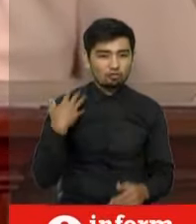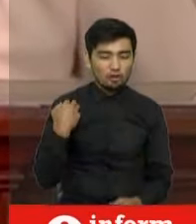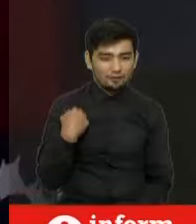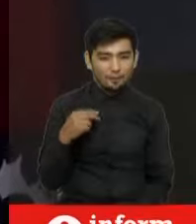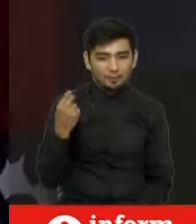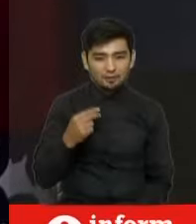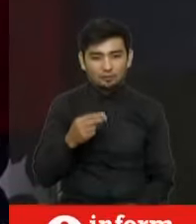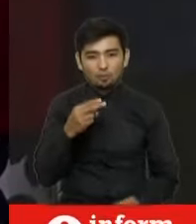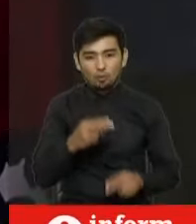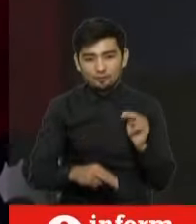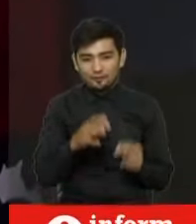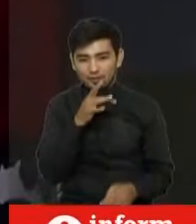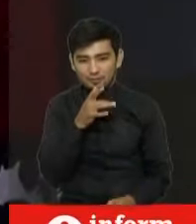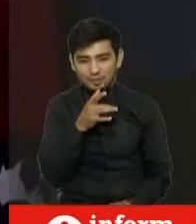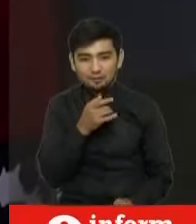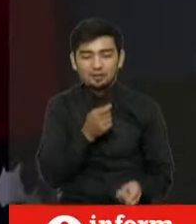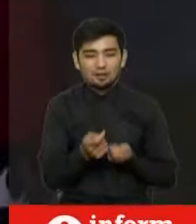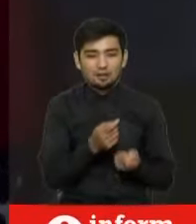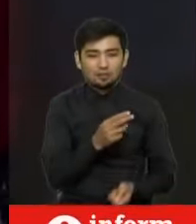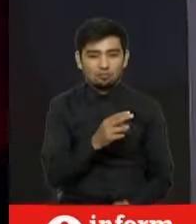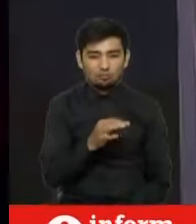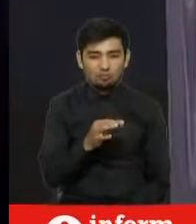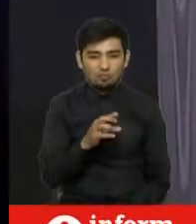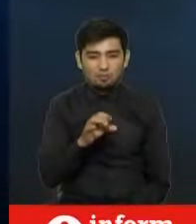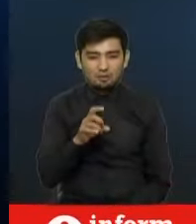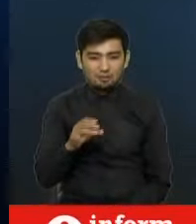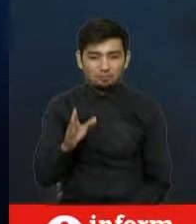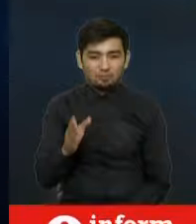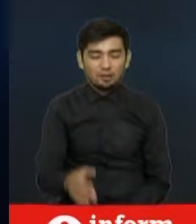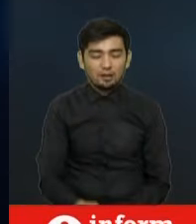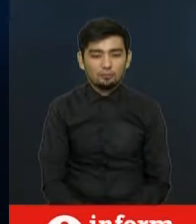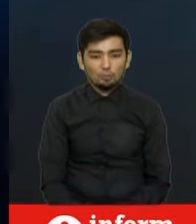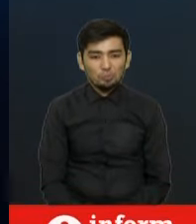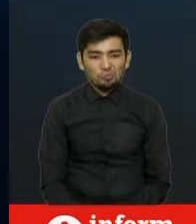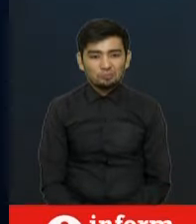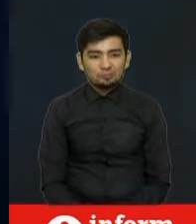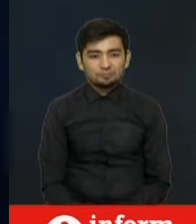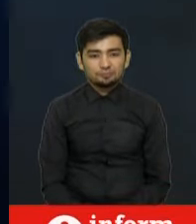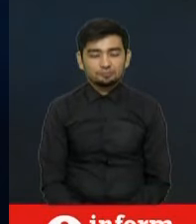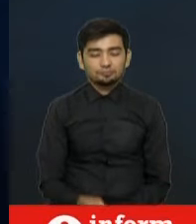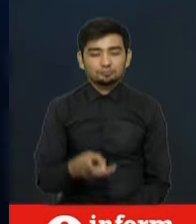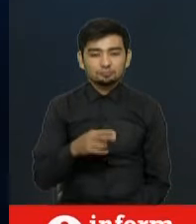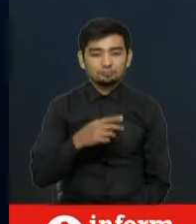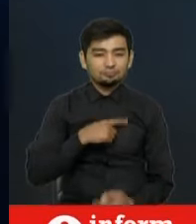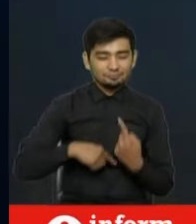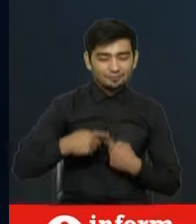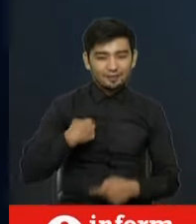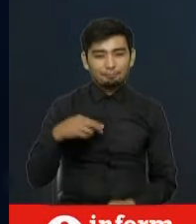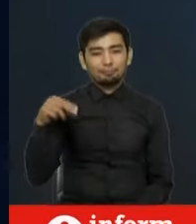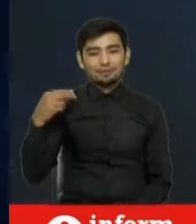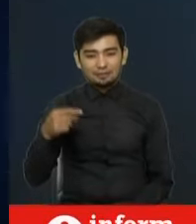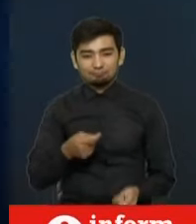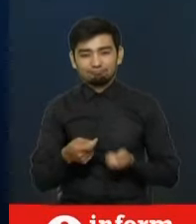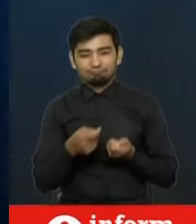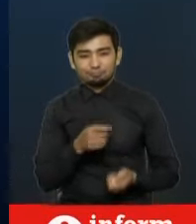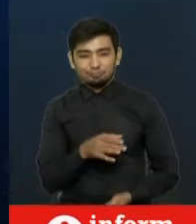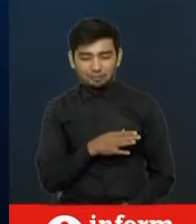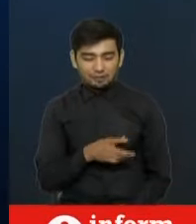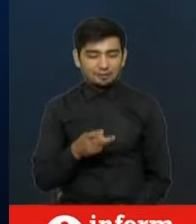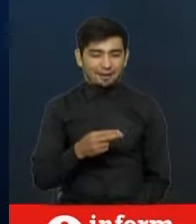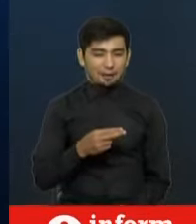мерзім аяқталғанша өз міндетін жалғастыра бермек. Мен үшін сіздердің президентіңіз болып қызмет ету